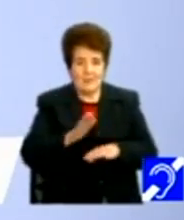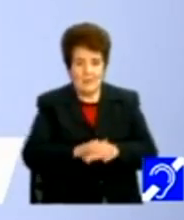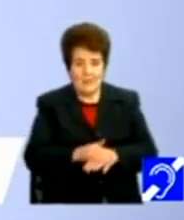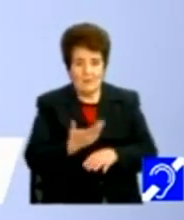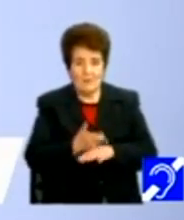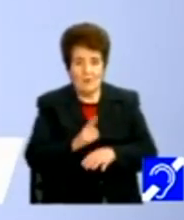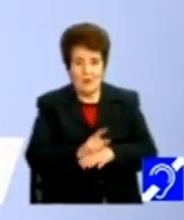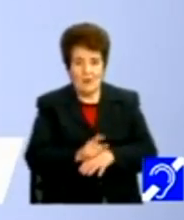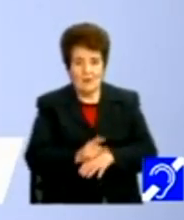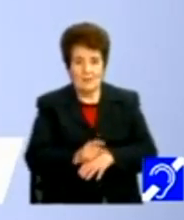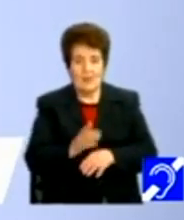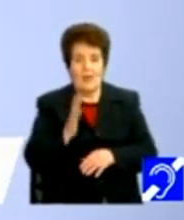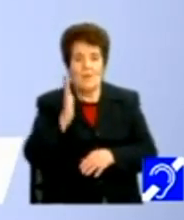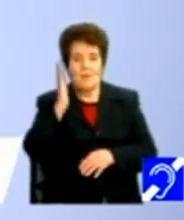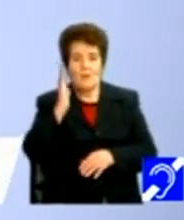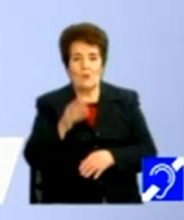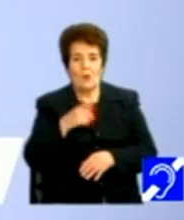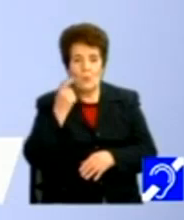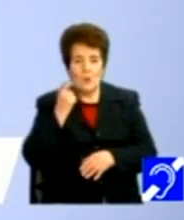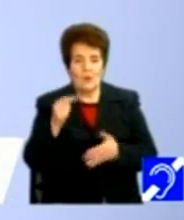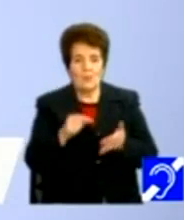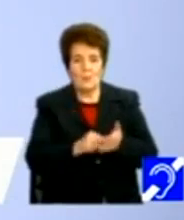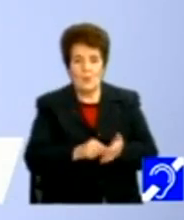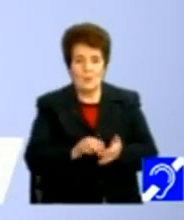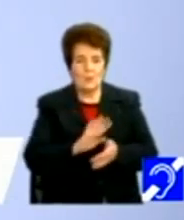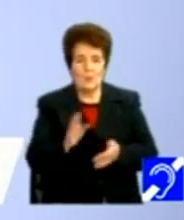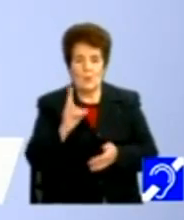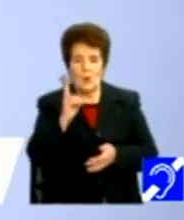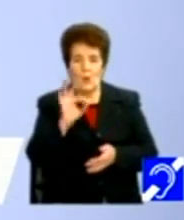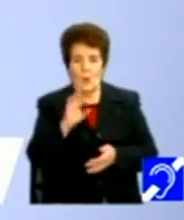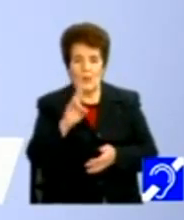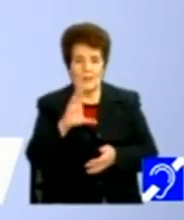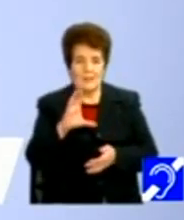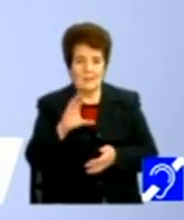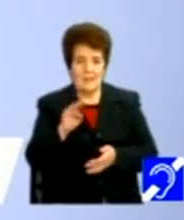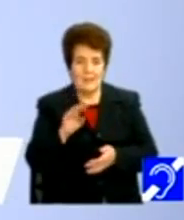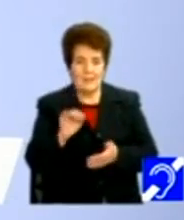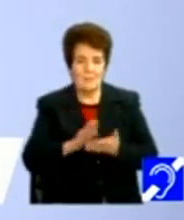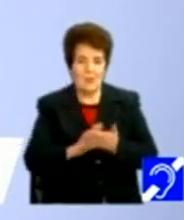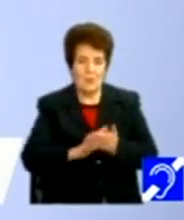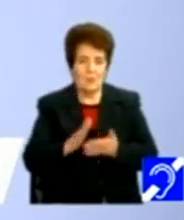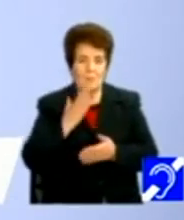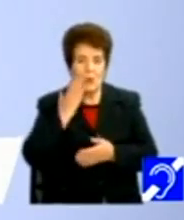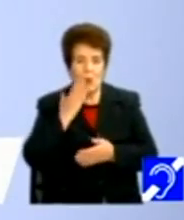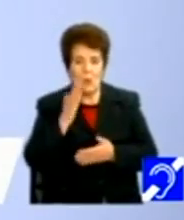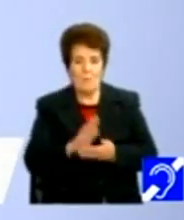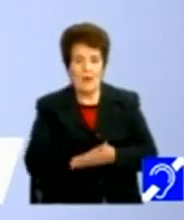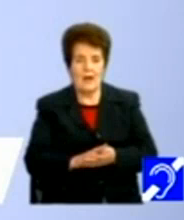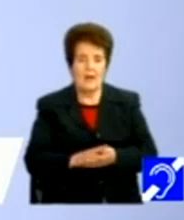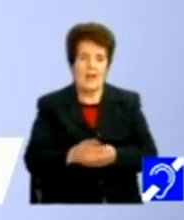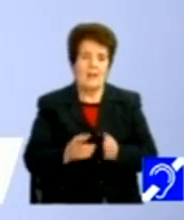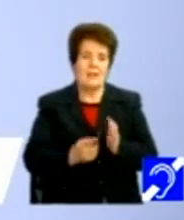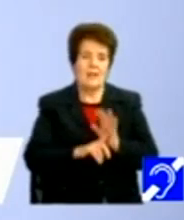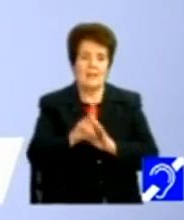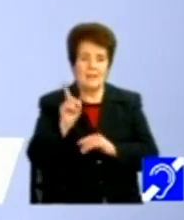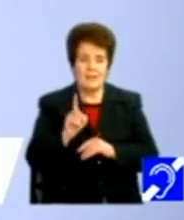poate compromite nou viitorul politic. Punct. Nu contestăm altora calitățile de români și de identitate